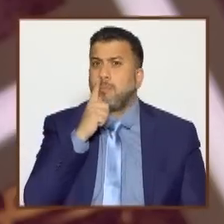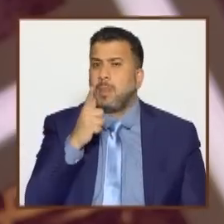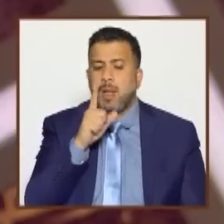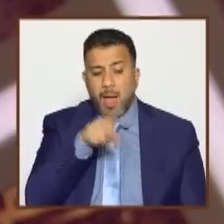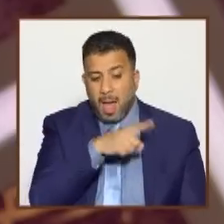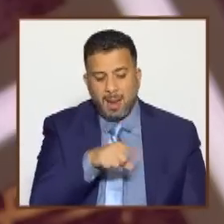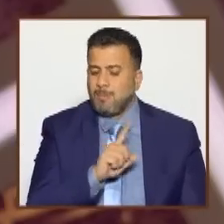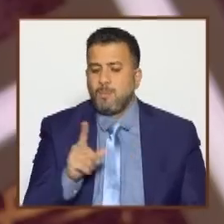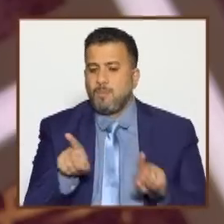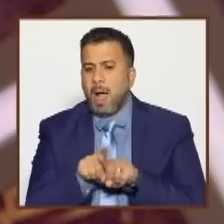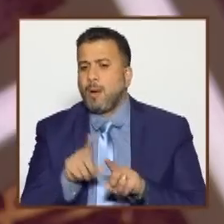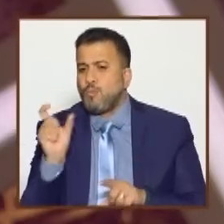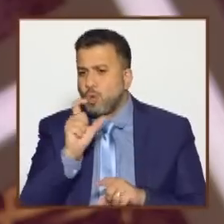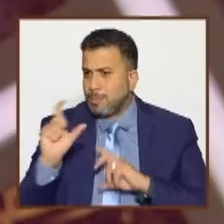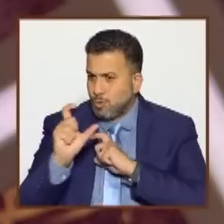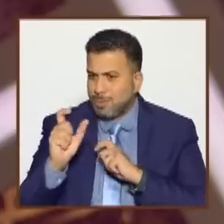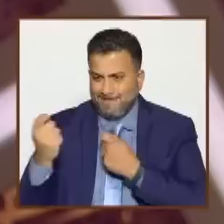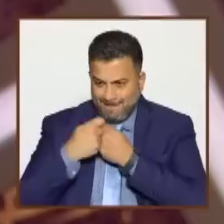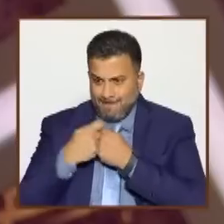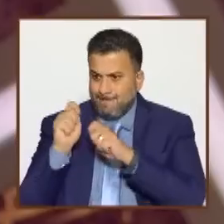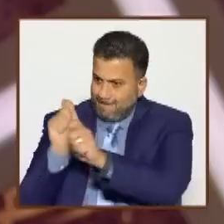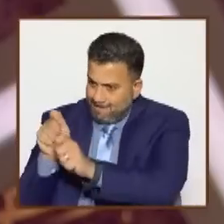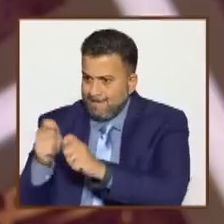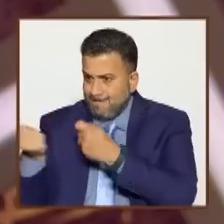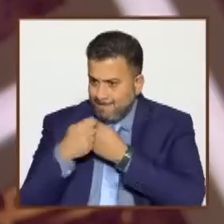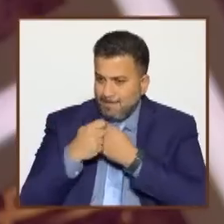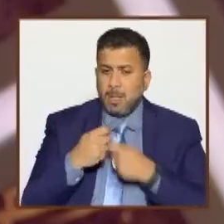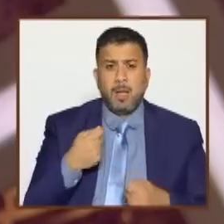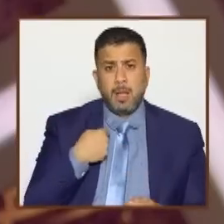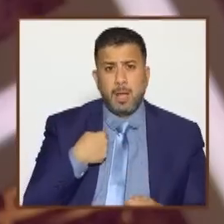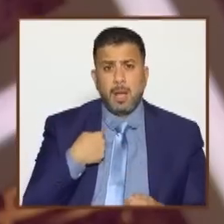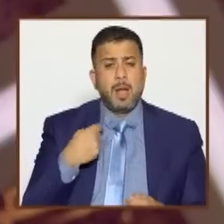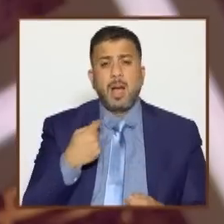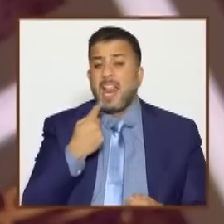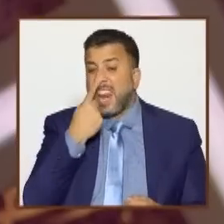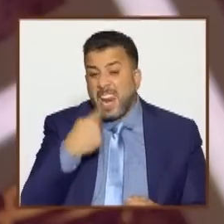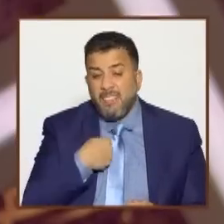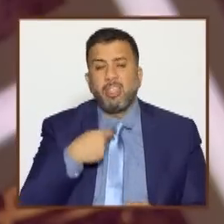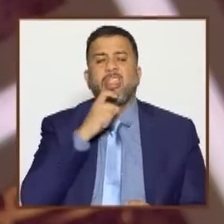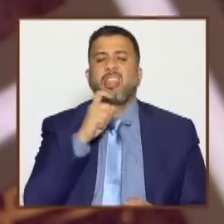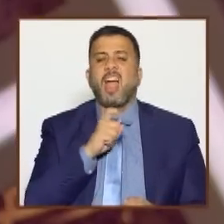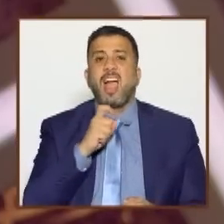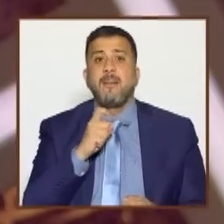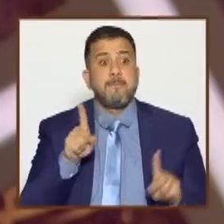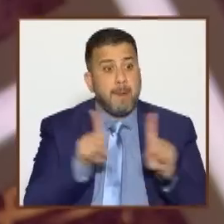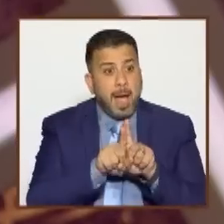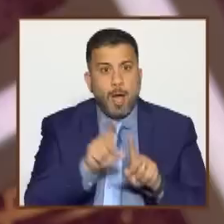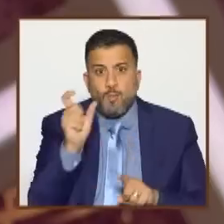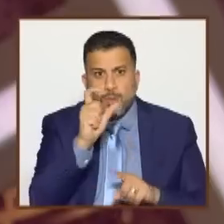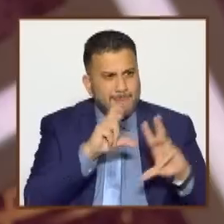المنكر، والإنسان بنفسه ضعيف وبإخوانه قوي، وكثير، فيحرص الإنسان